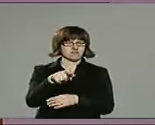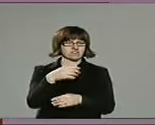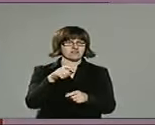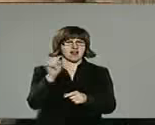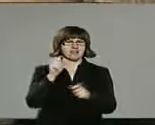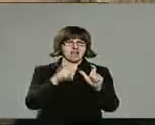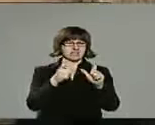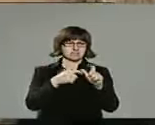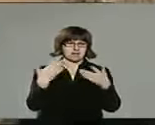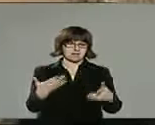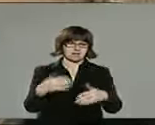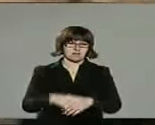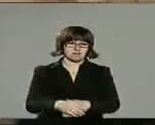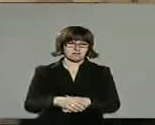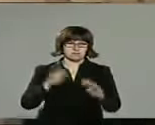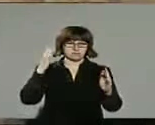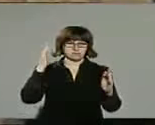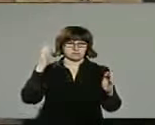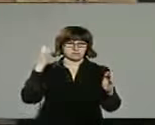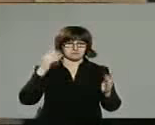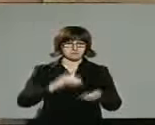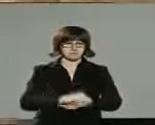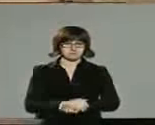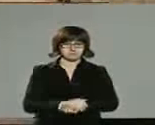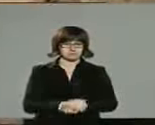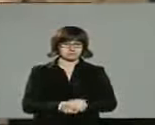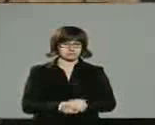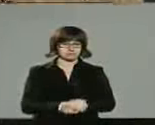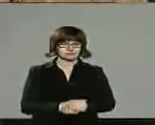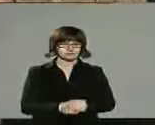SPD, liebe Genossinnen und Genossen.